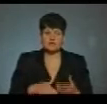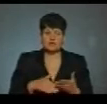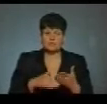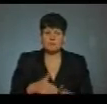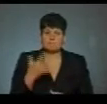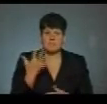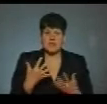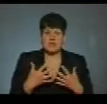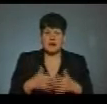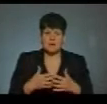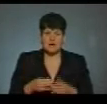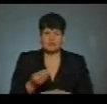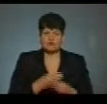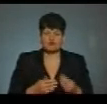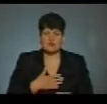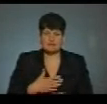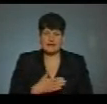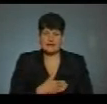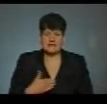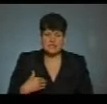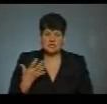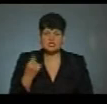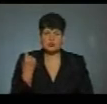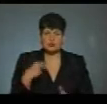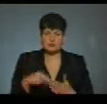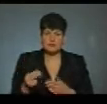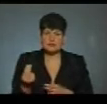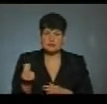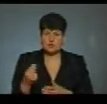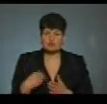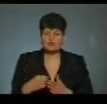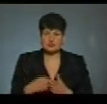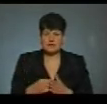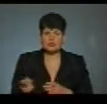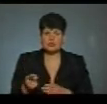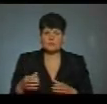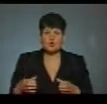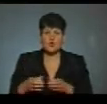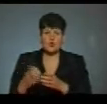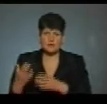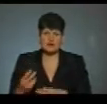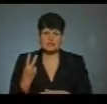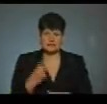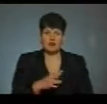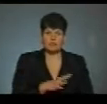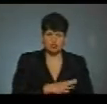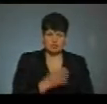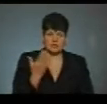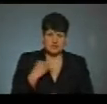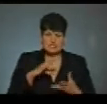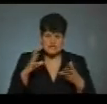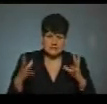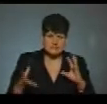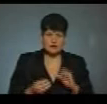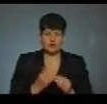допомоги 5 апаратів штучної вентиляції легень. Ще один придбали за гроші з бюджету Тернопільської громади. 2 були в лікарні. Загалом у